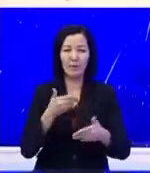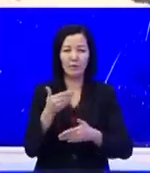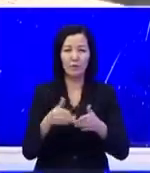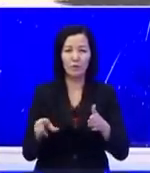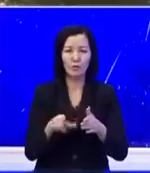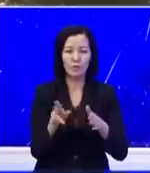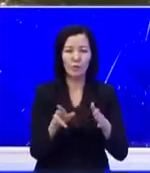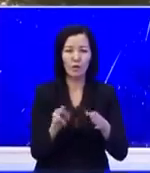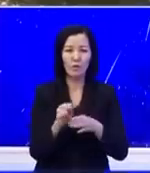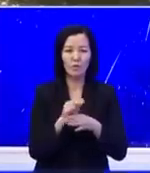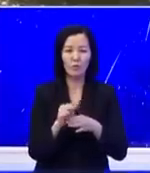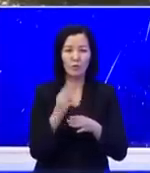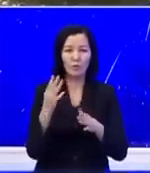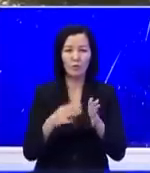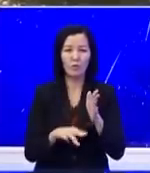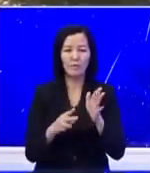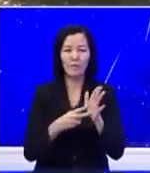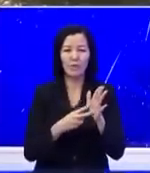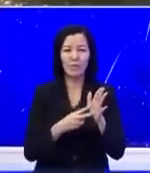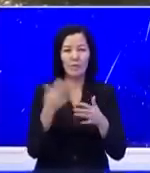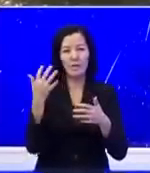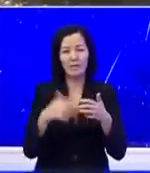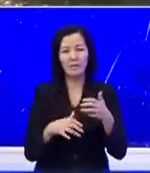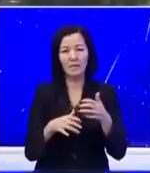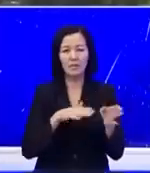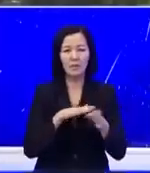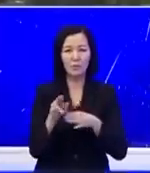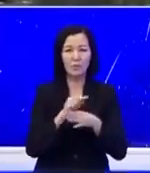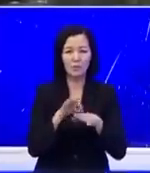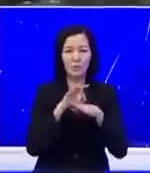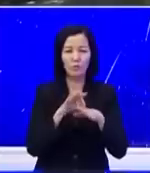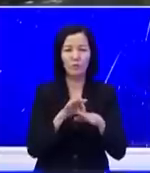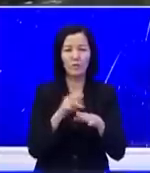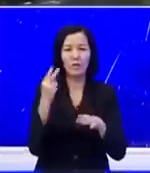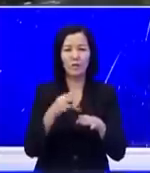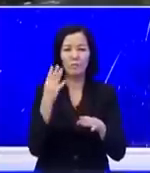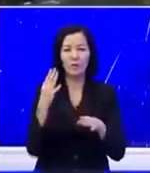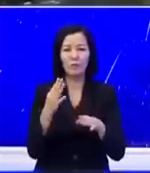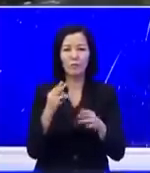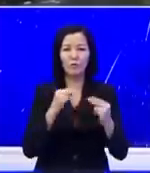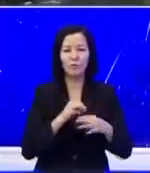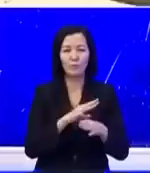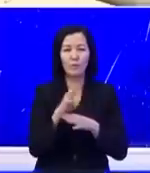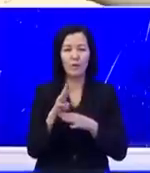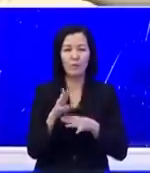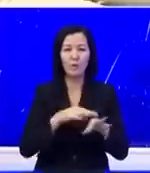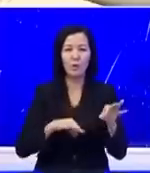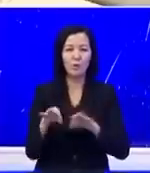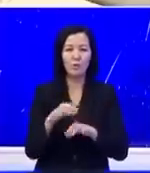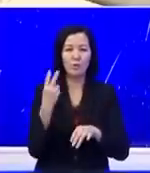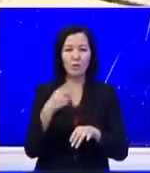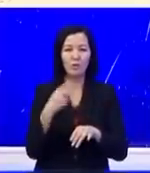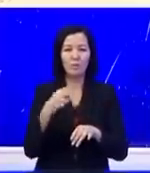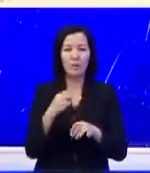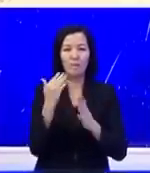биыл шаһардағы 97 көшеге орташа және күрделі жөндеу жүргізілмек. Оның 24-і жұмыспен қамтудың жол картасы